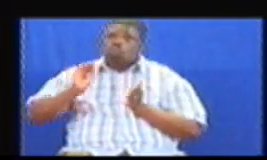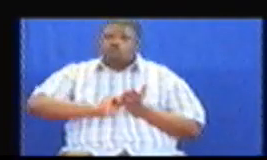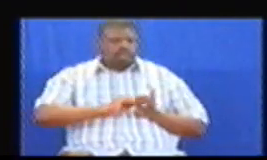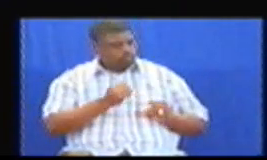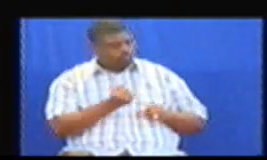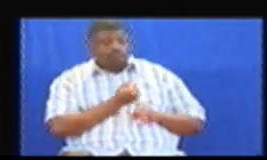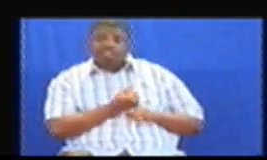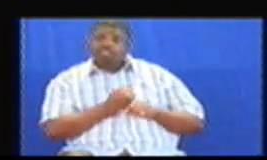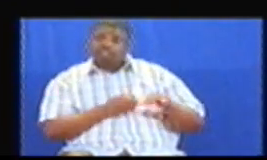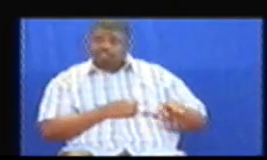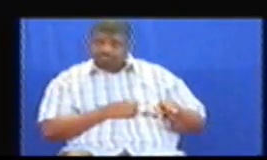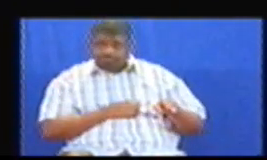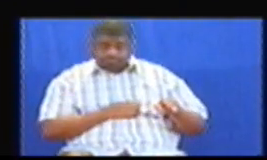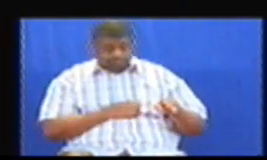utawafanya